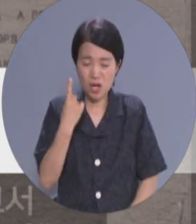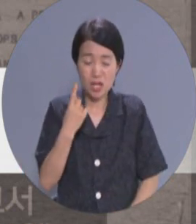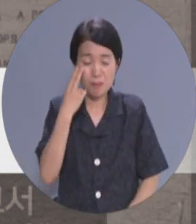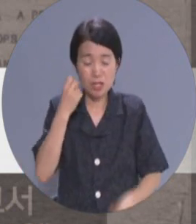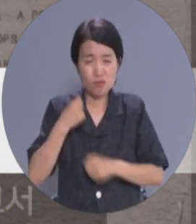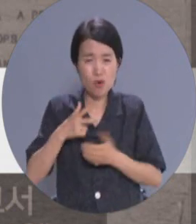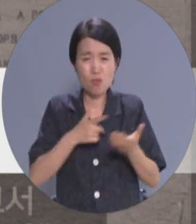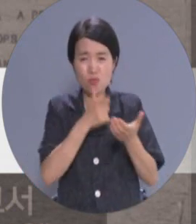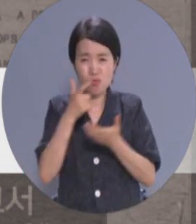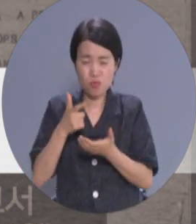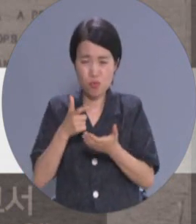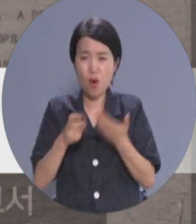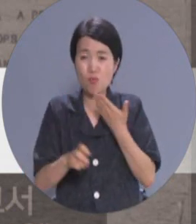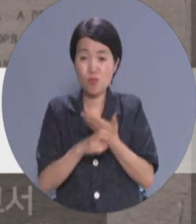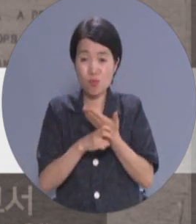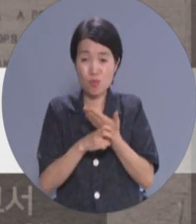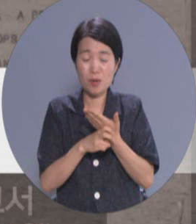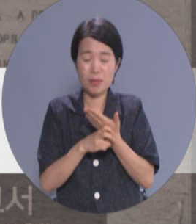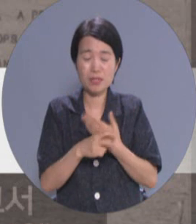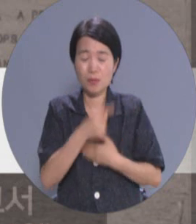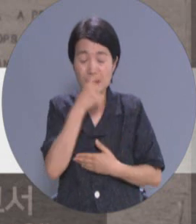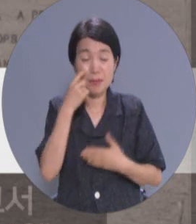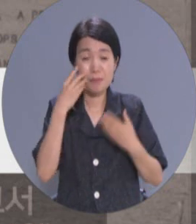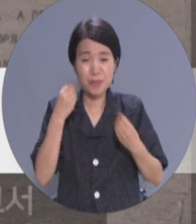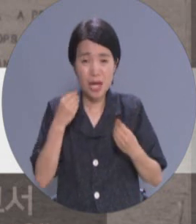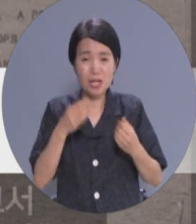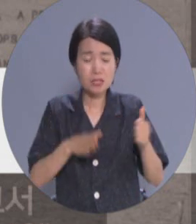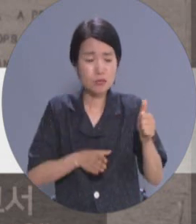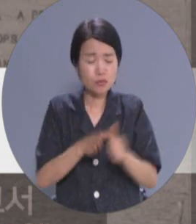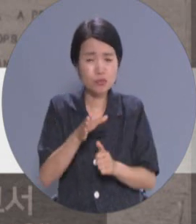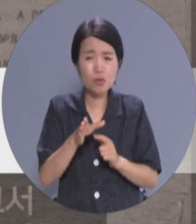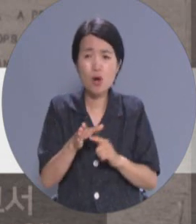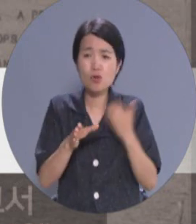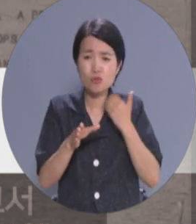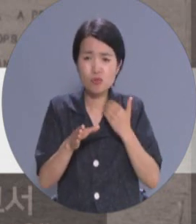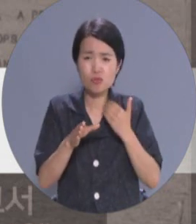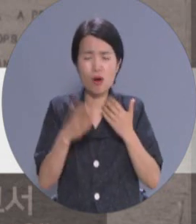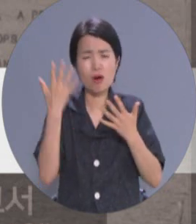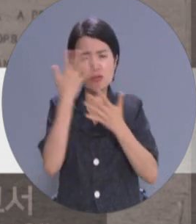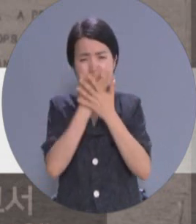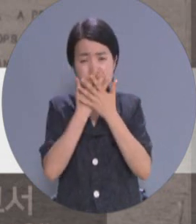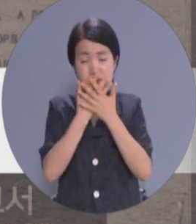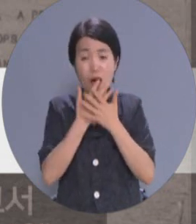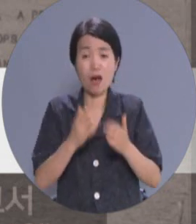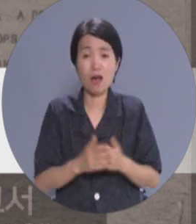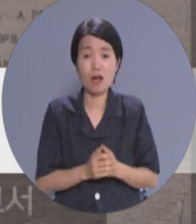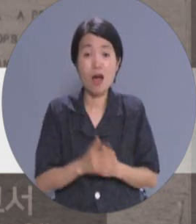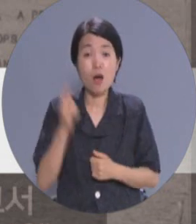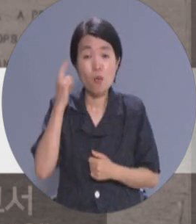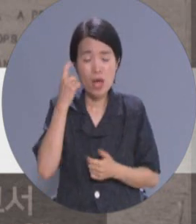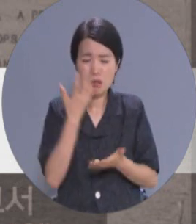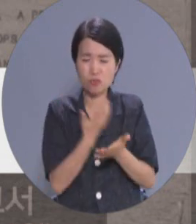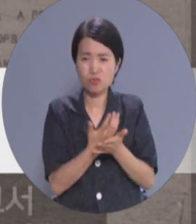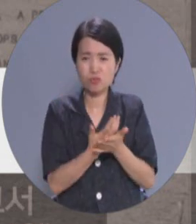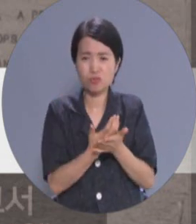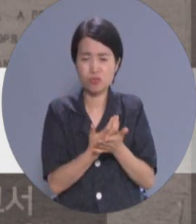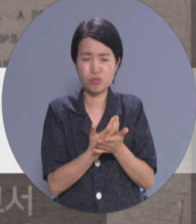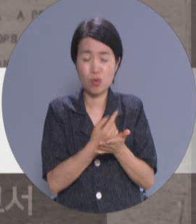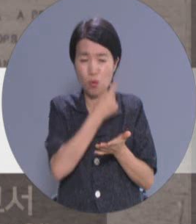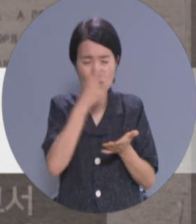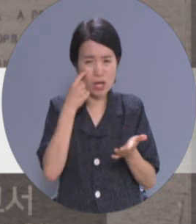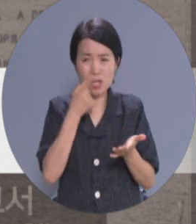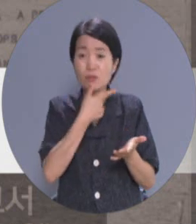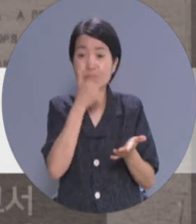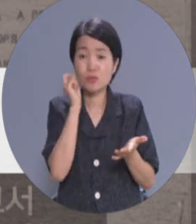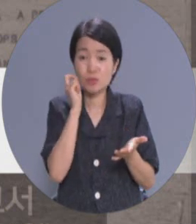미군의 폭격이 불법적이었다는 사실을 밝혀냈지만 가해 주체를 특정하진 못했습니다 관련 문서가 부족했기